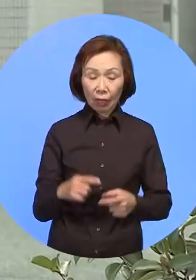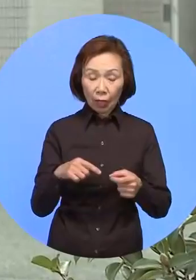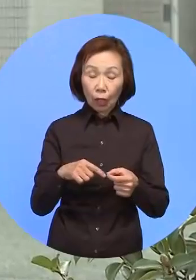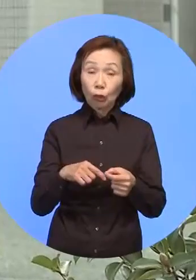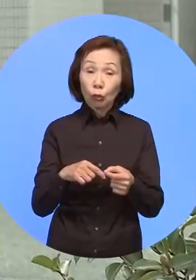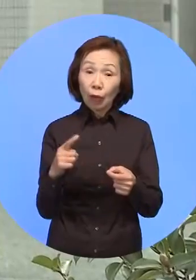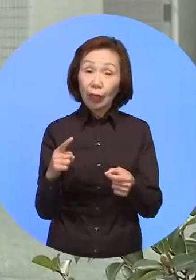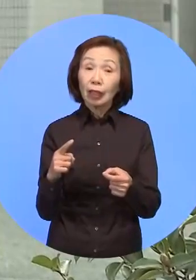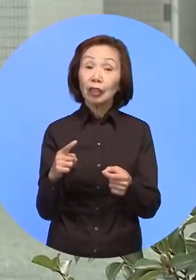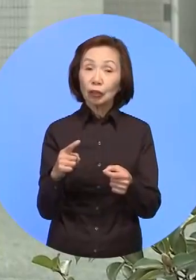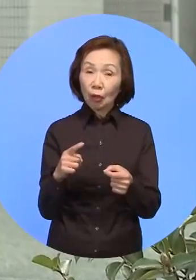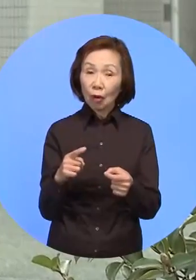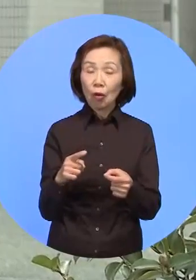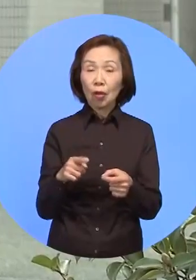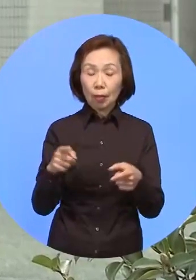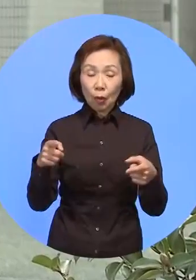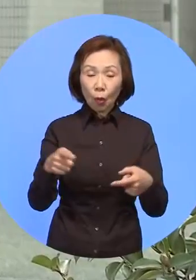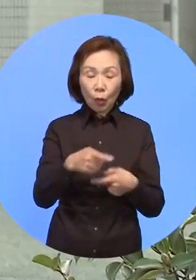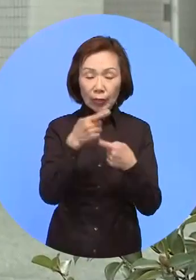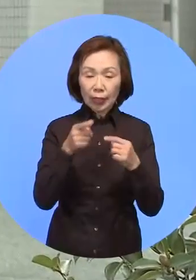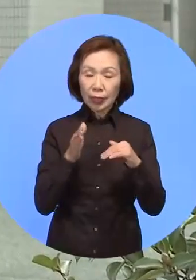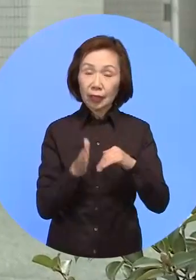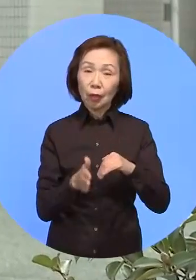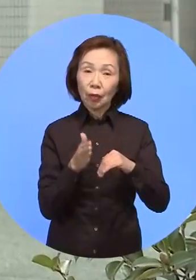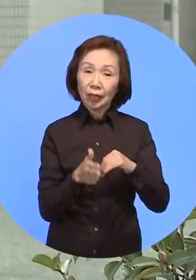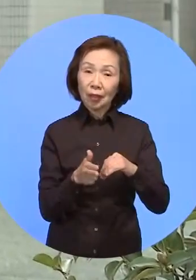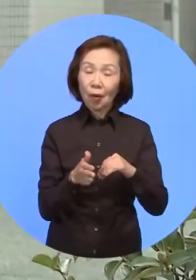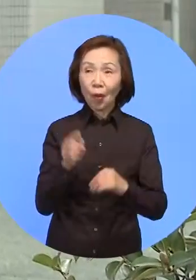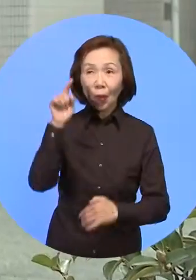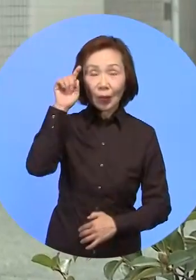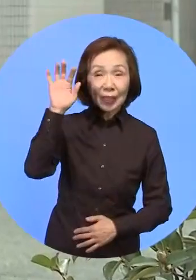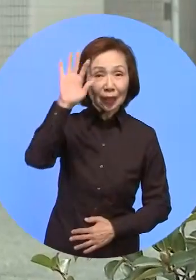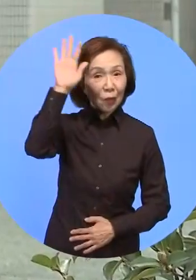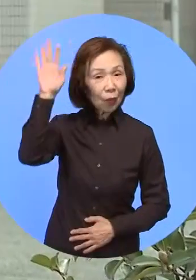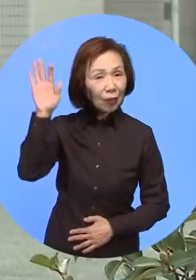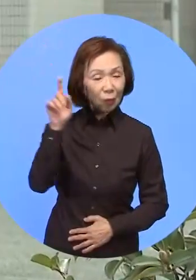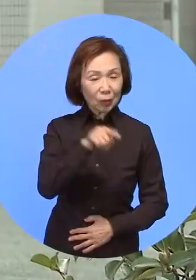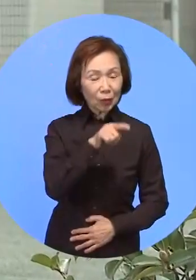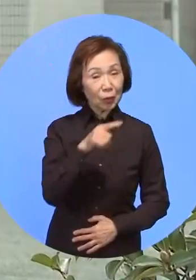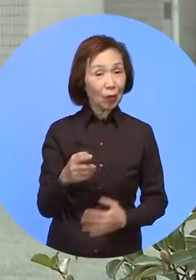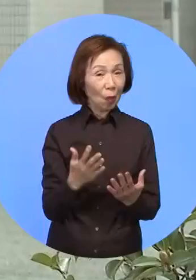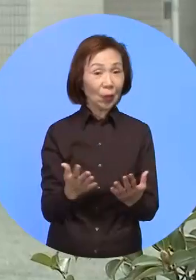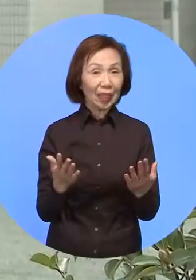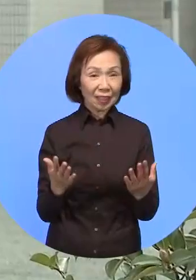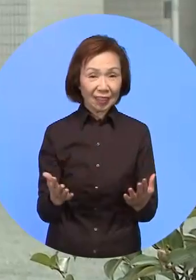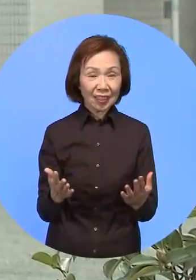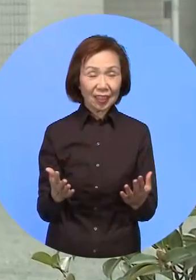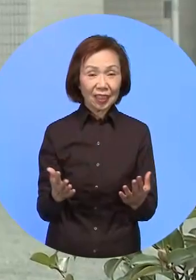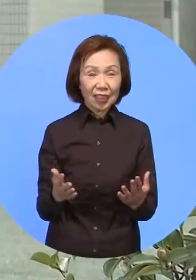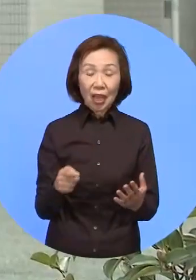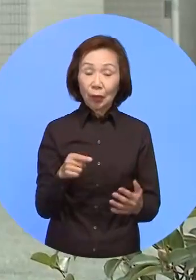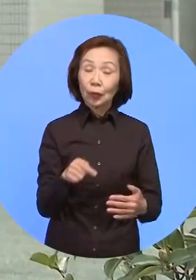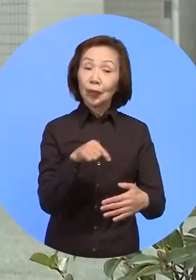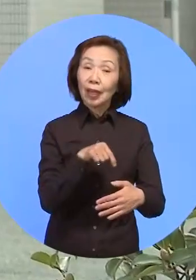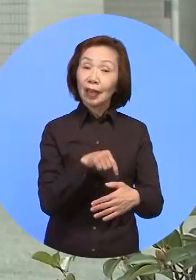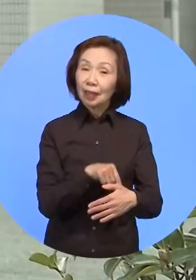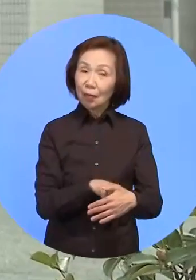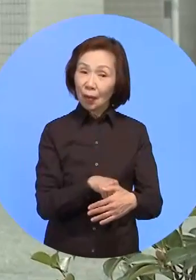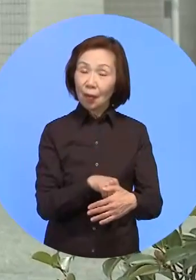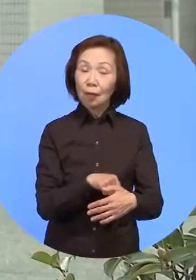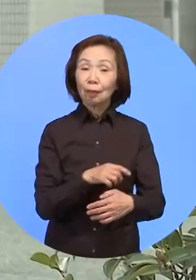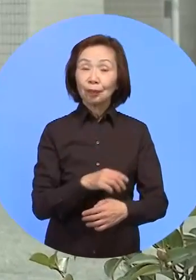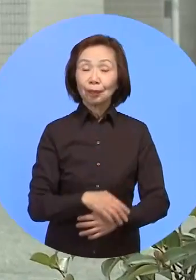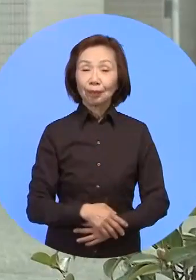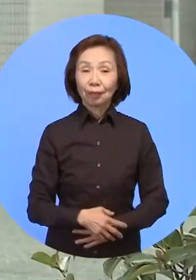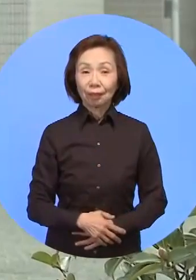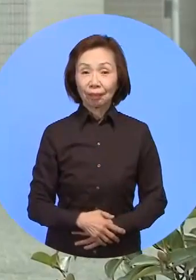クワイと聞くとまず最初におせち料理を想像する人が多いですよね。そのクワイの中でも